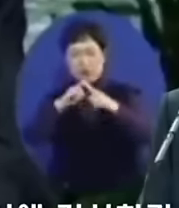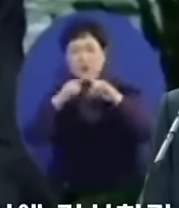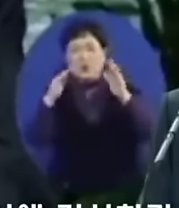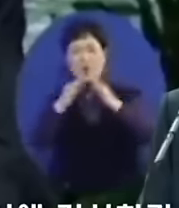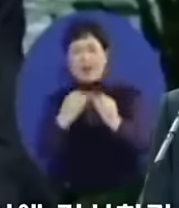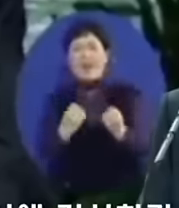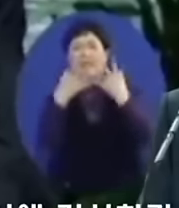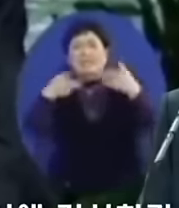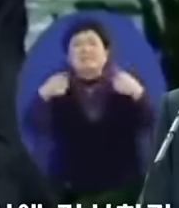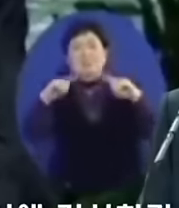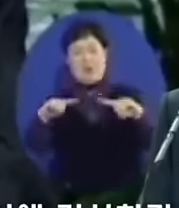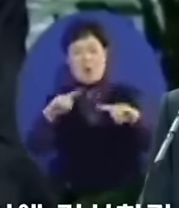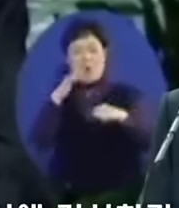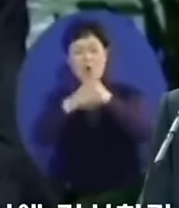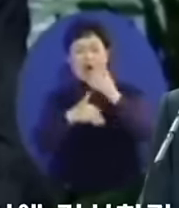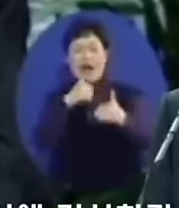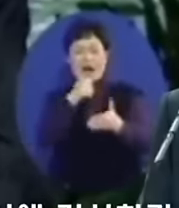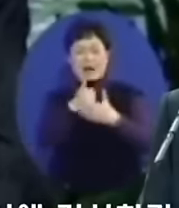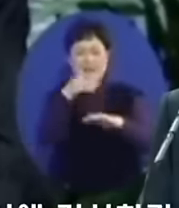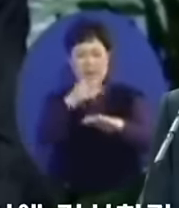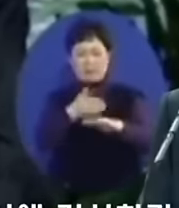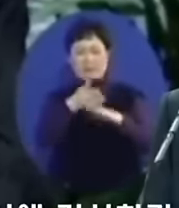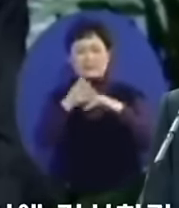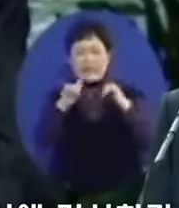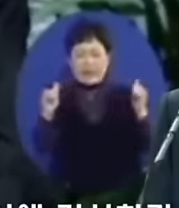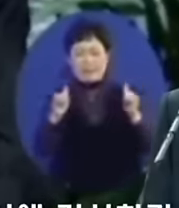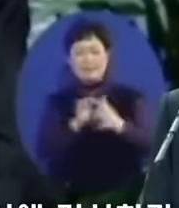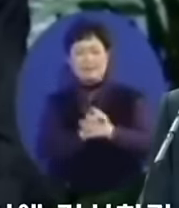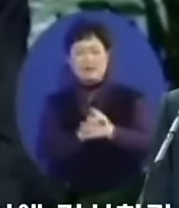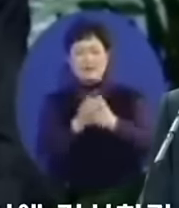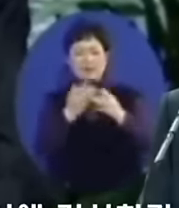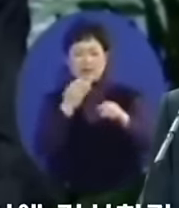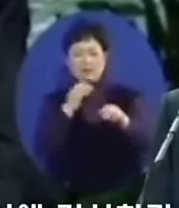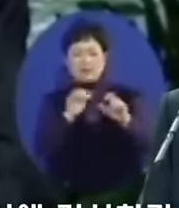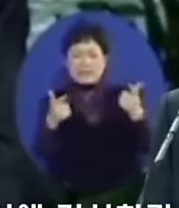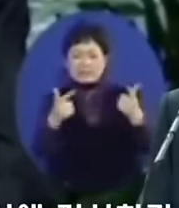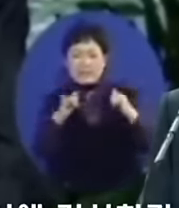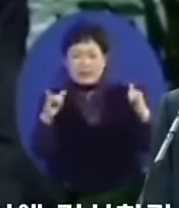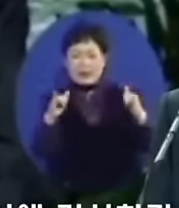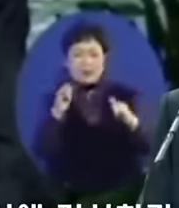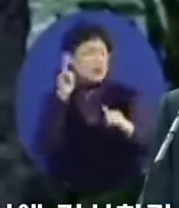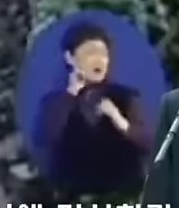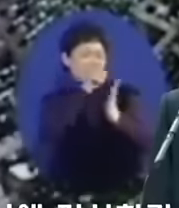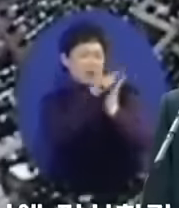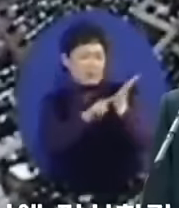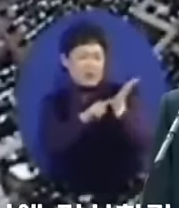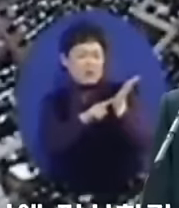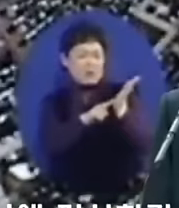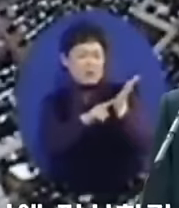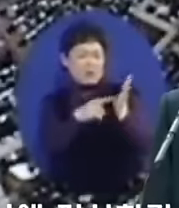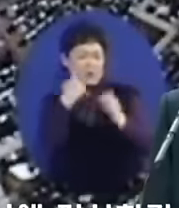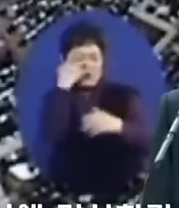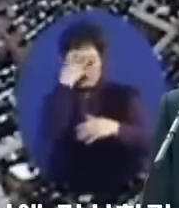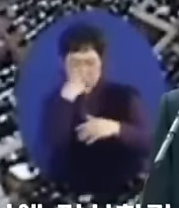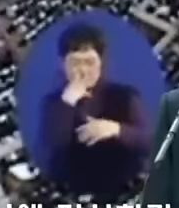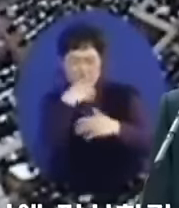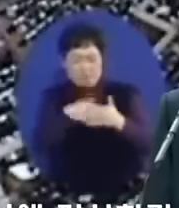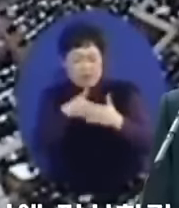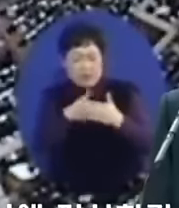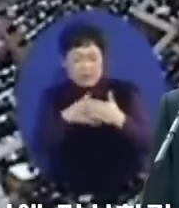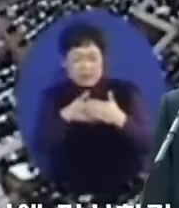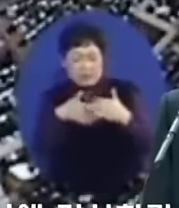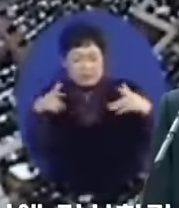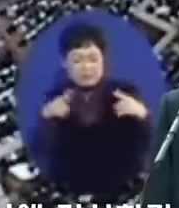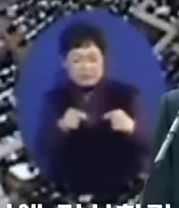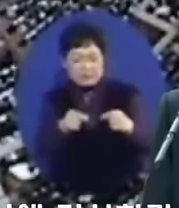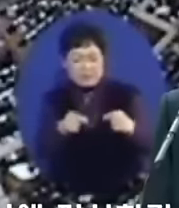행사에 참여하고 하나님을 감사하는 사람은 그렇지 않은 사람보다 평균 혈압이 낮았으며 우울, 불안증이 적었고